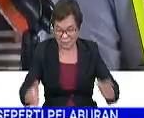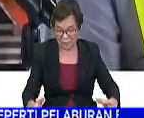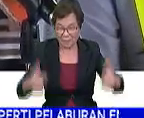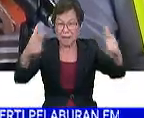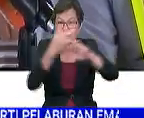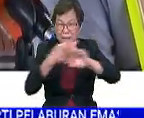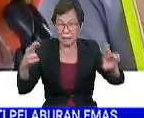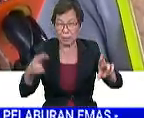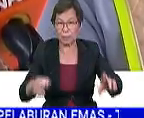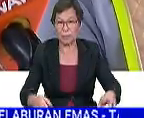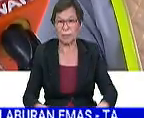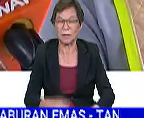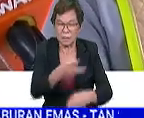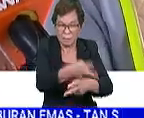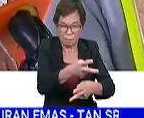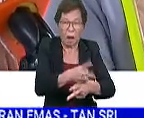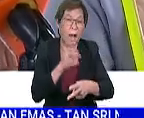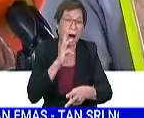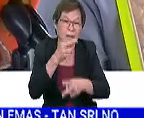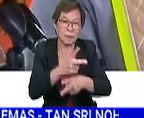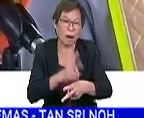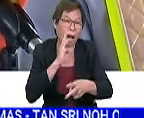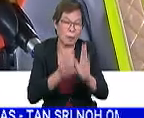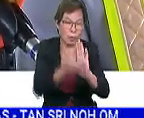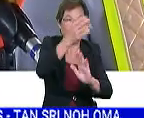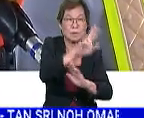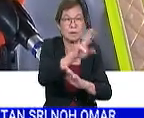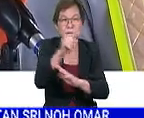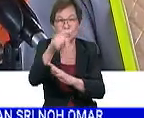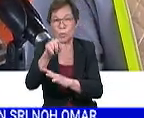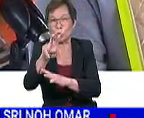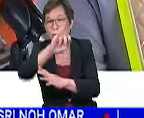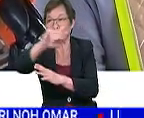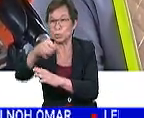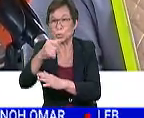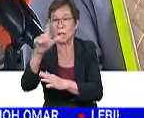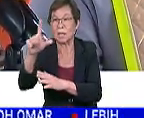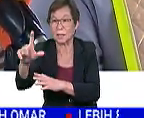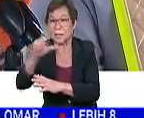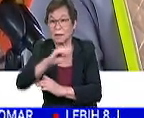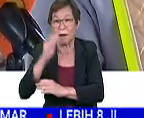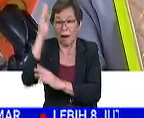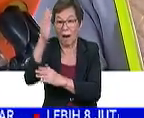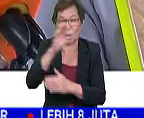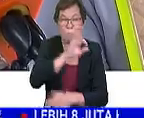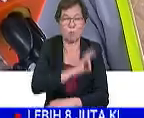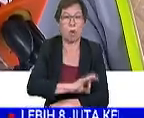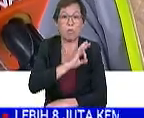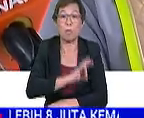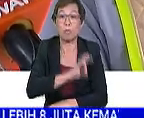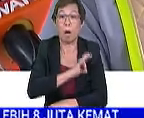ataupun penstoran air kita meningkat sebanyak 31.2 juta Lit dan akan beri manfaat